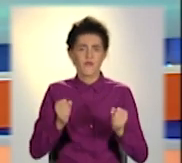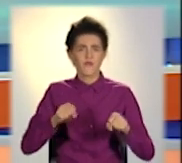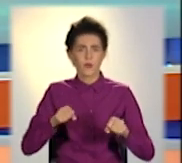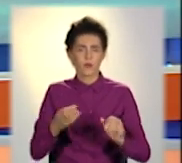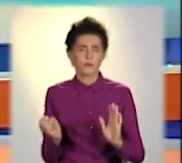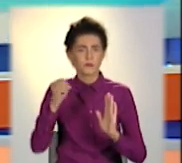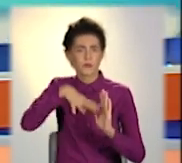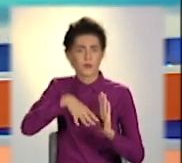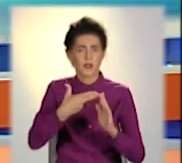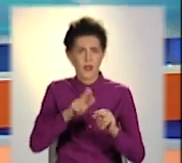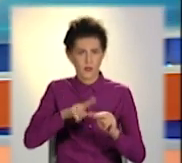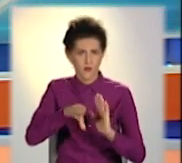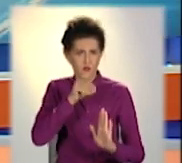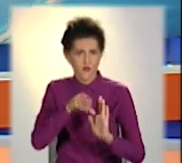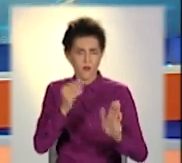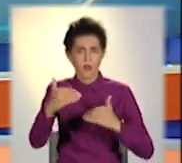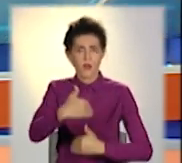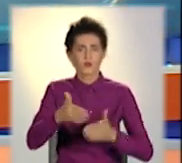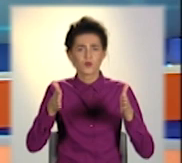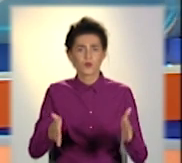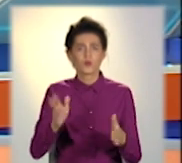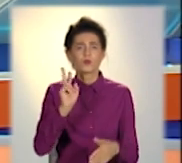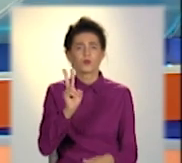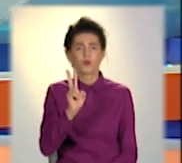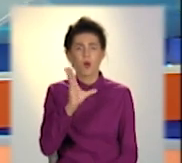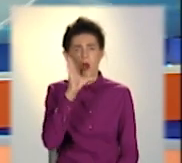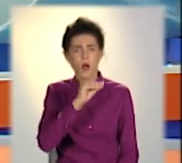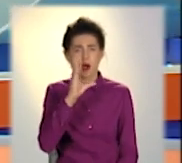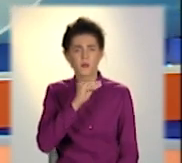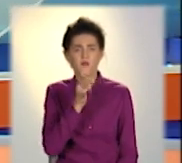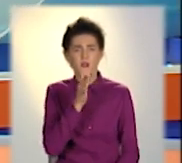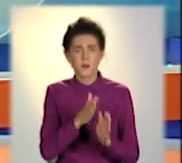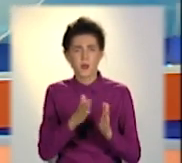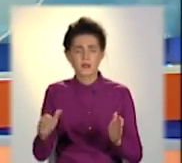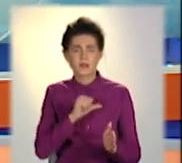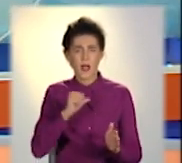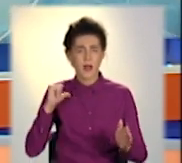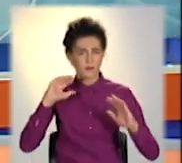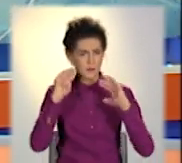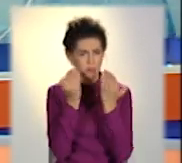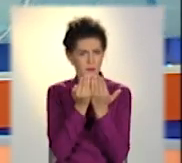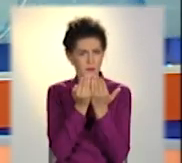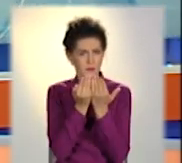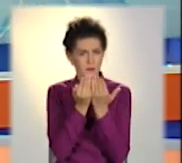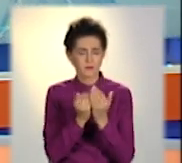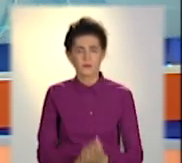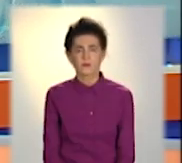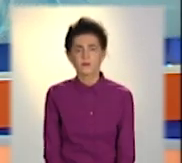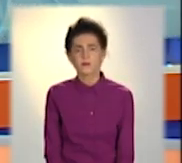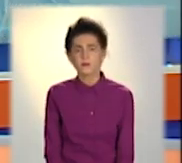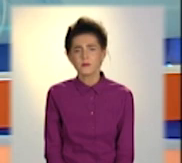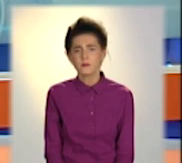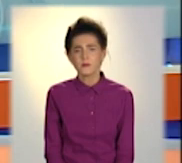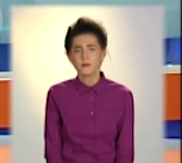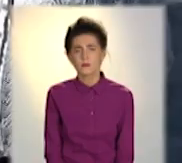кинути бюлетень до скриньки ті, хто на час голосування буде на самоізоляції? Максим Чумак питав.